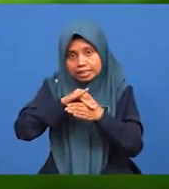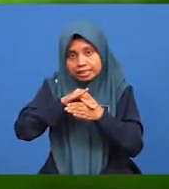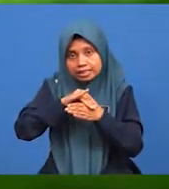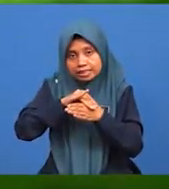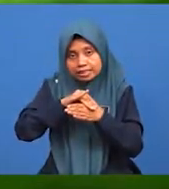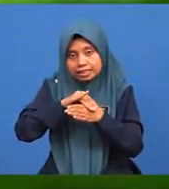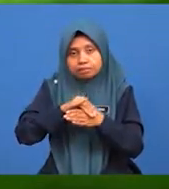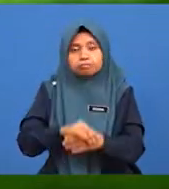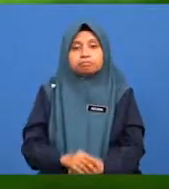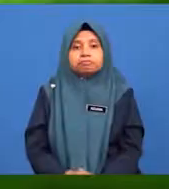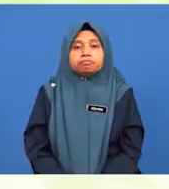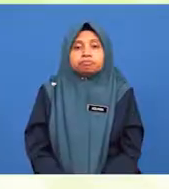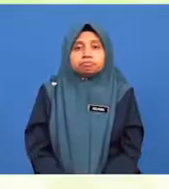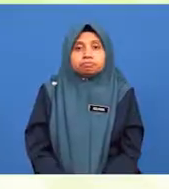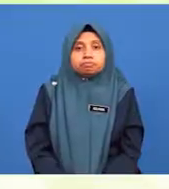Contoh seterusnya.